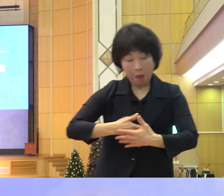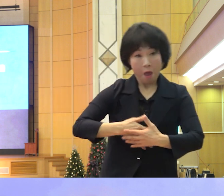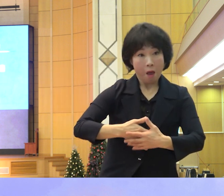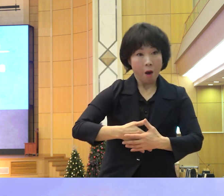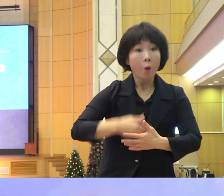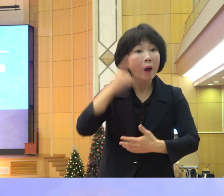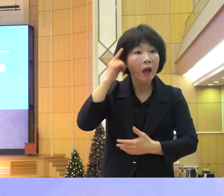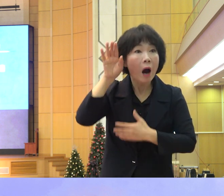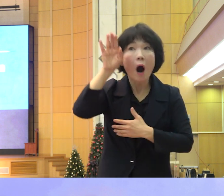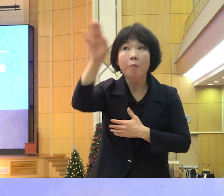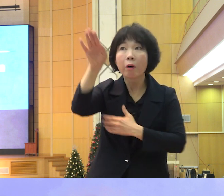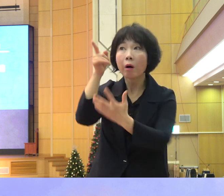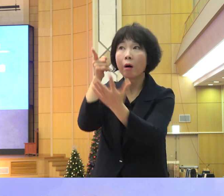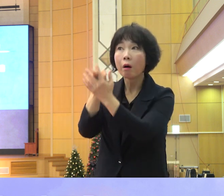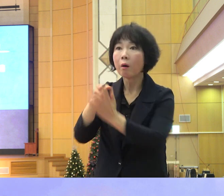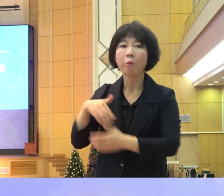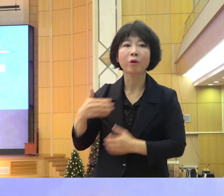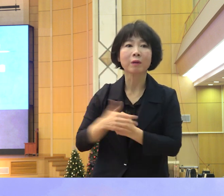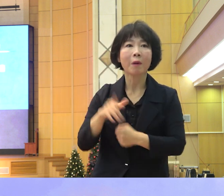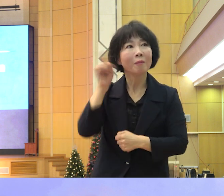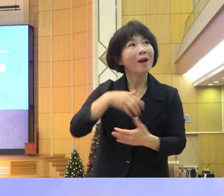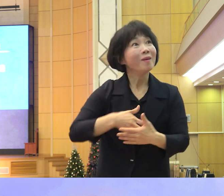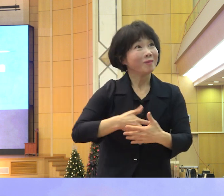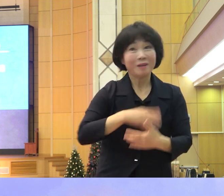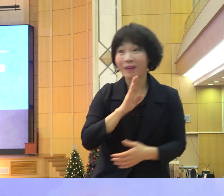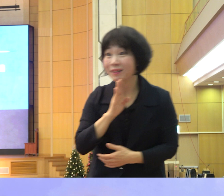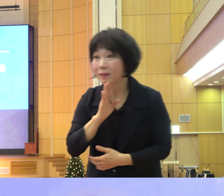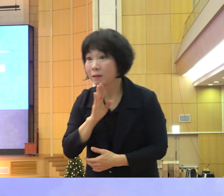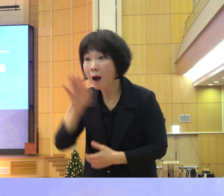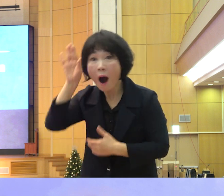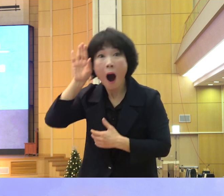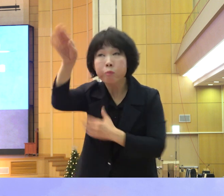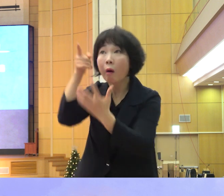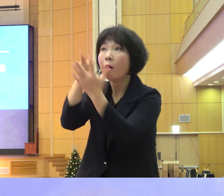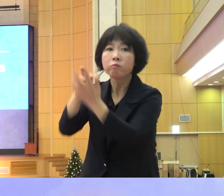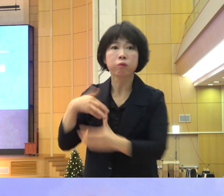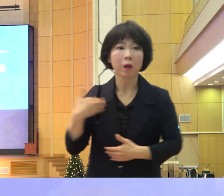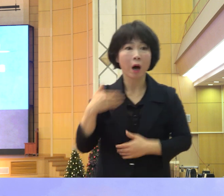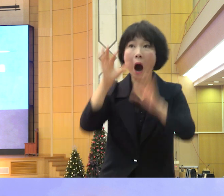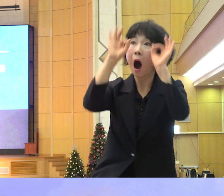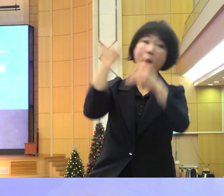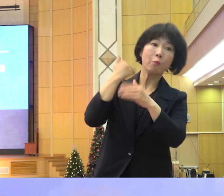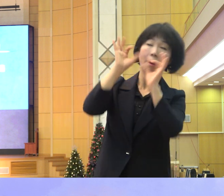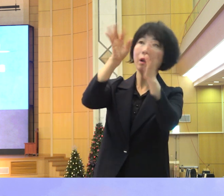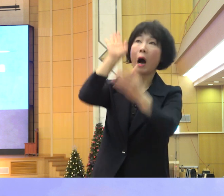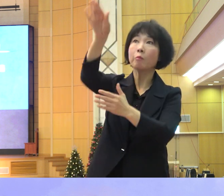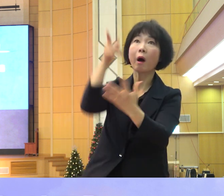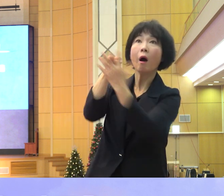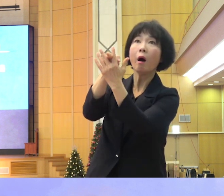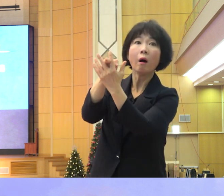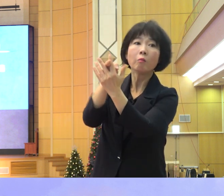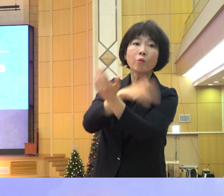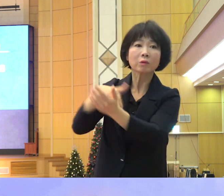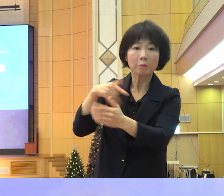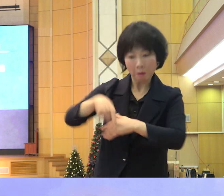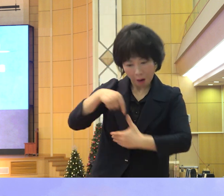보장이 돼 봐봐. 왜 불안해? 불안하지 않지. 미래가 보장이 안 되고 어떻게 될지 모르니까 불안한